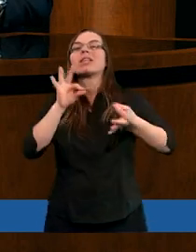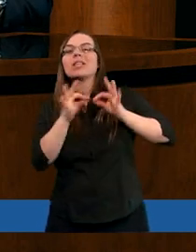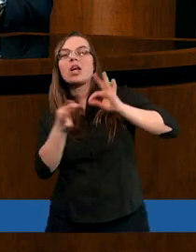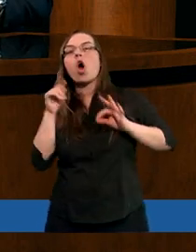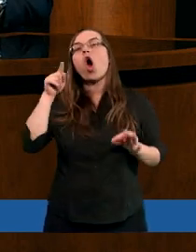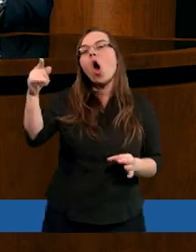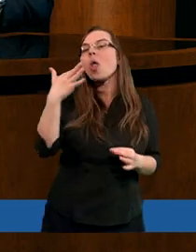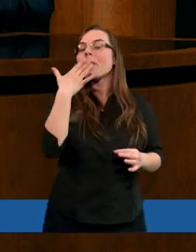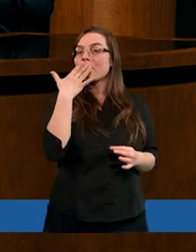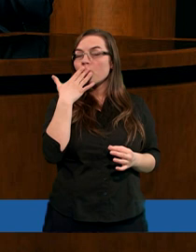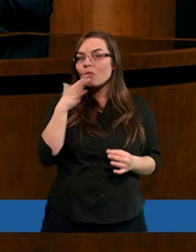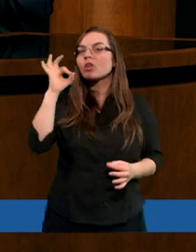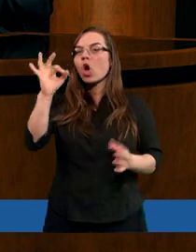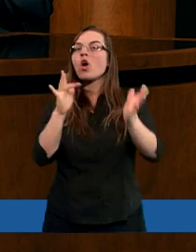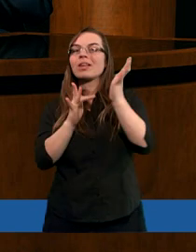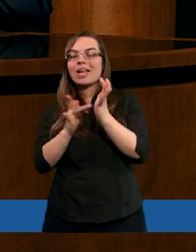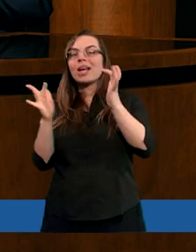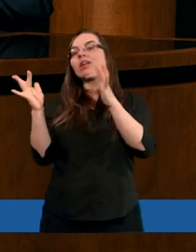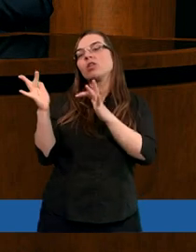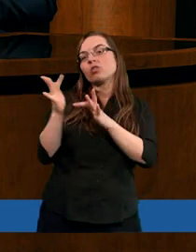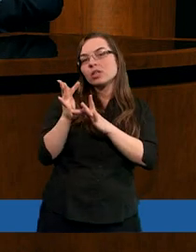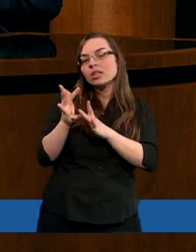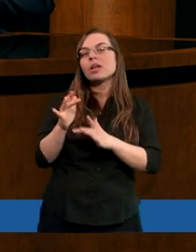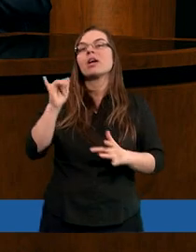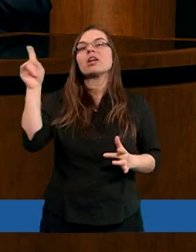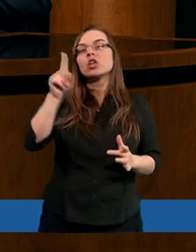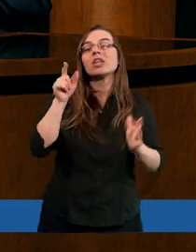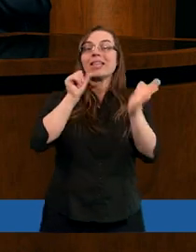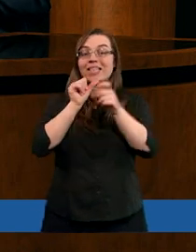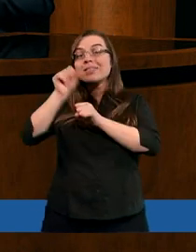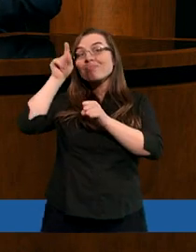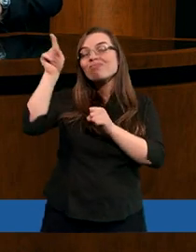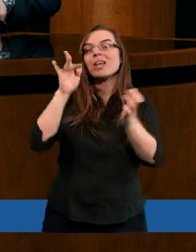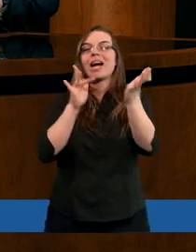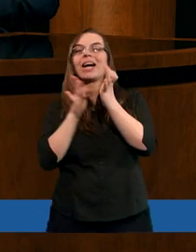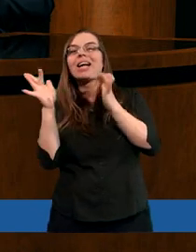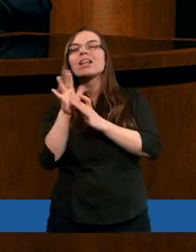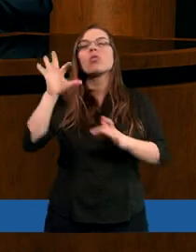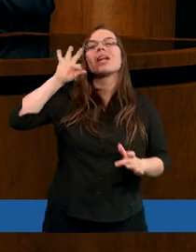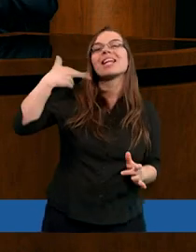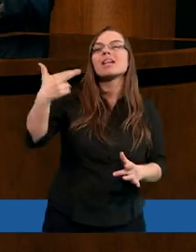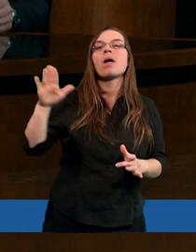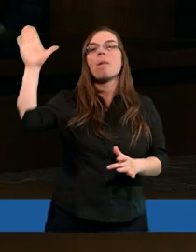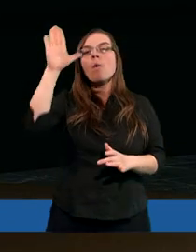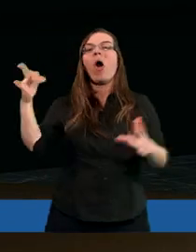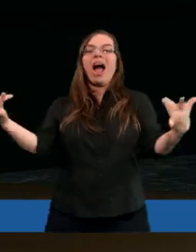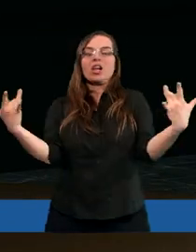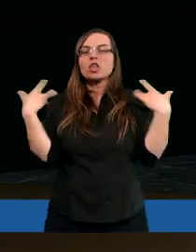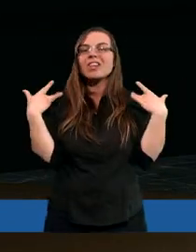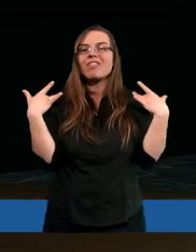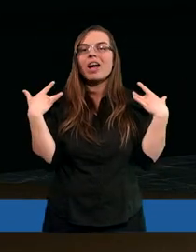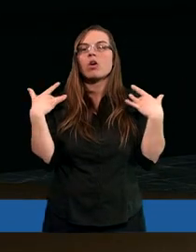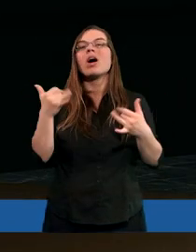gdy on mówi o Jezusie, Tyś jest Chrystus, Syn Boga Żywego. Chrystus,